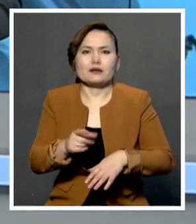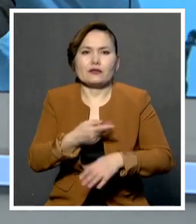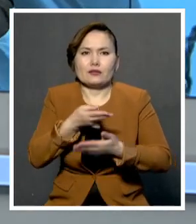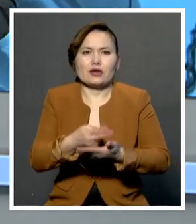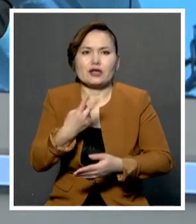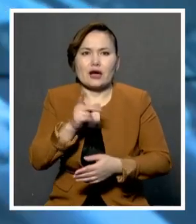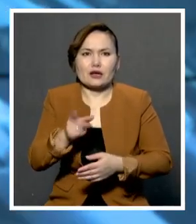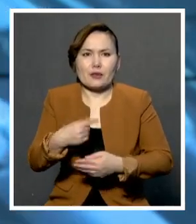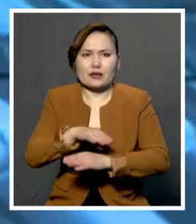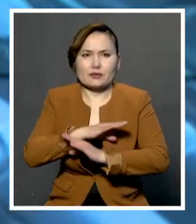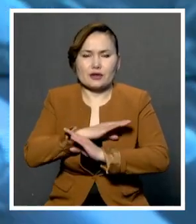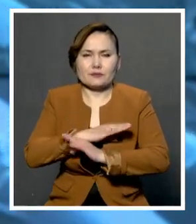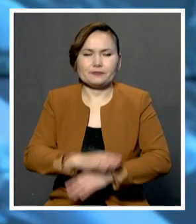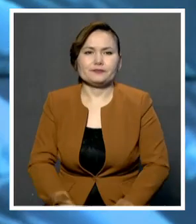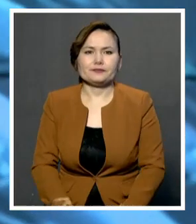болған.